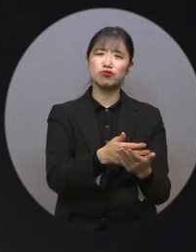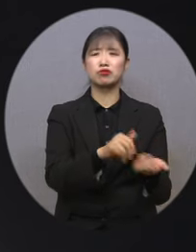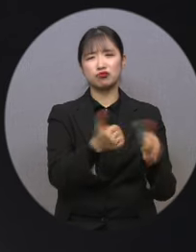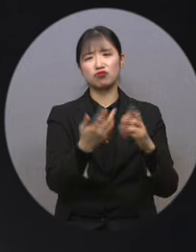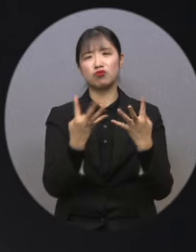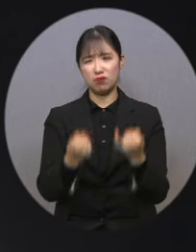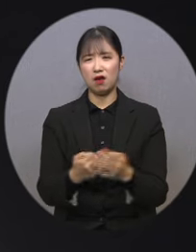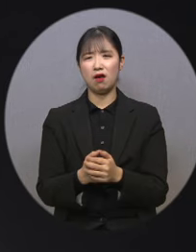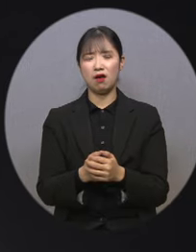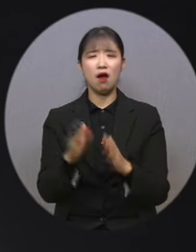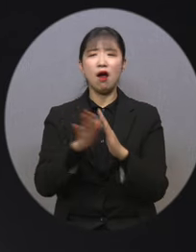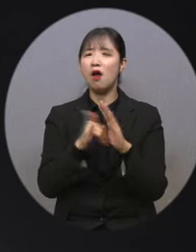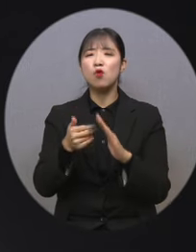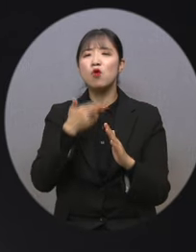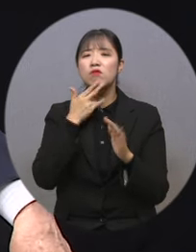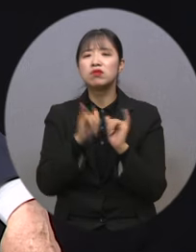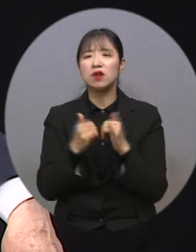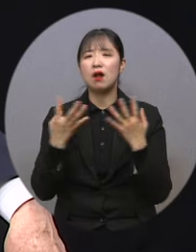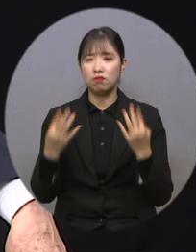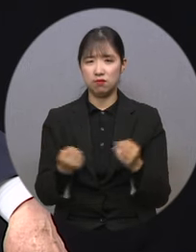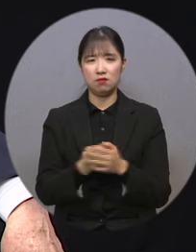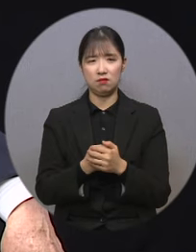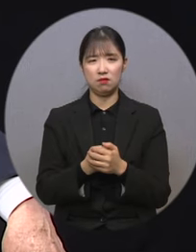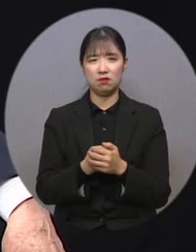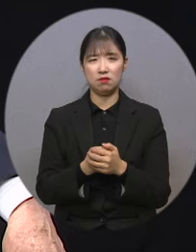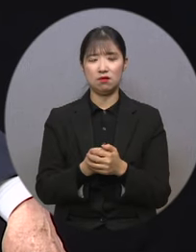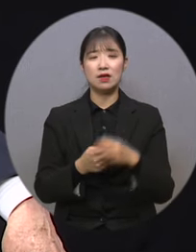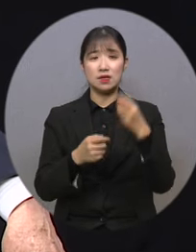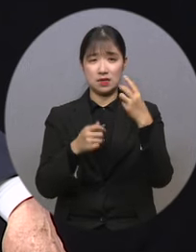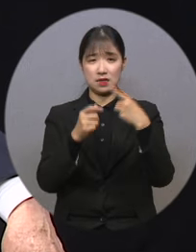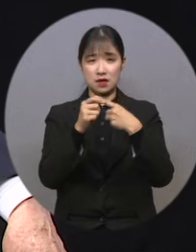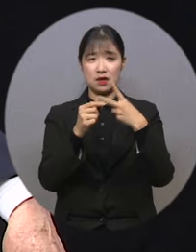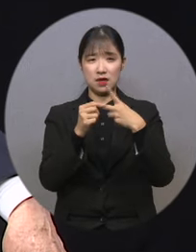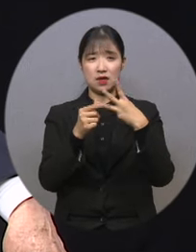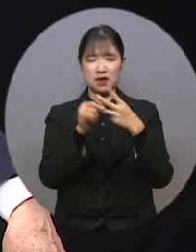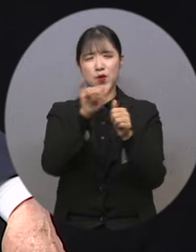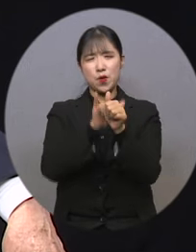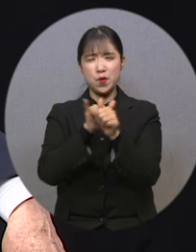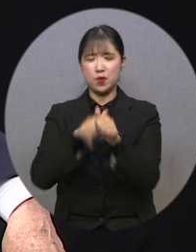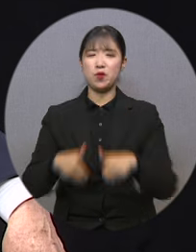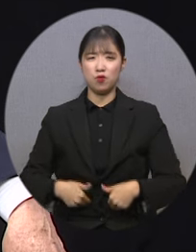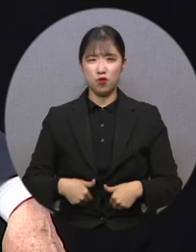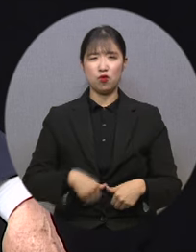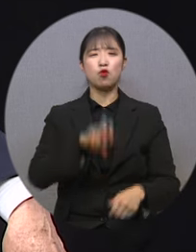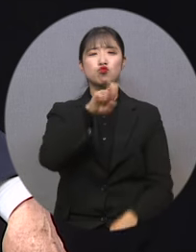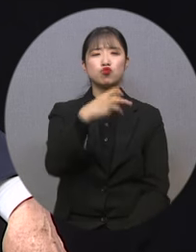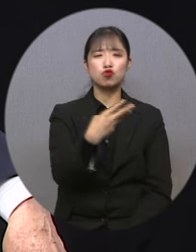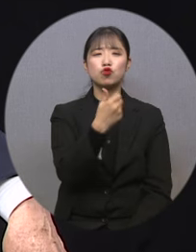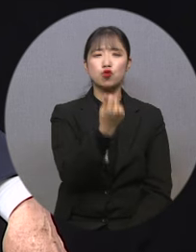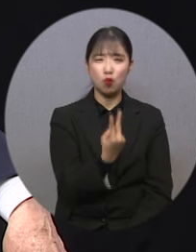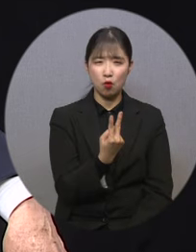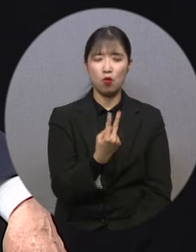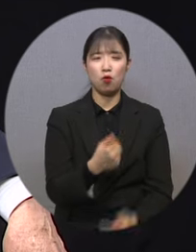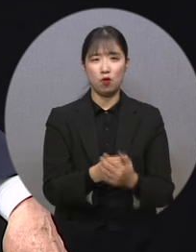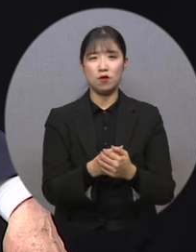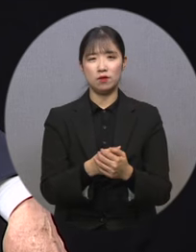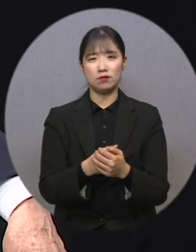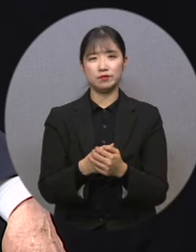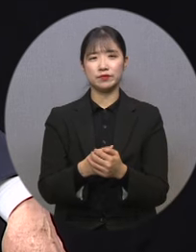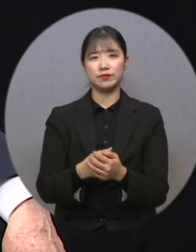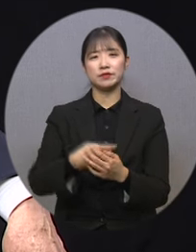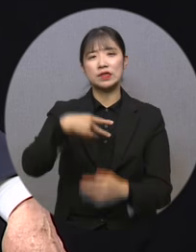많죠. 그래서 우리가 옛날에는 3대 효도가 있는데 물효, 3대 효도의 3대 요소가